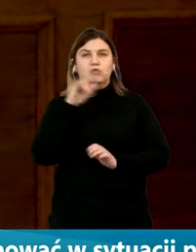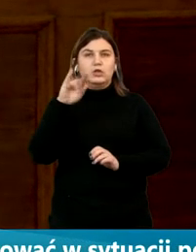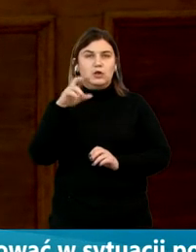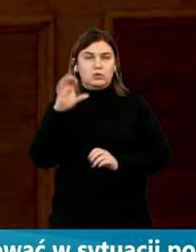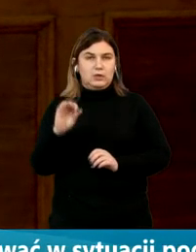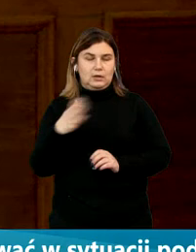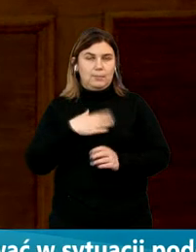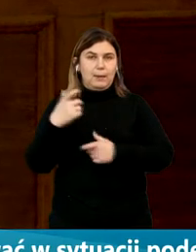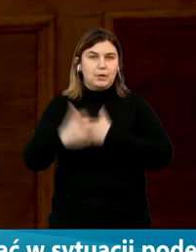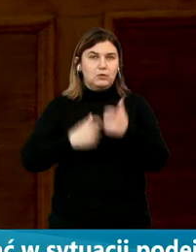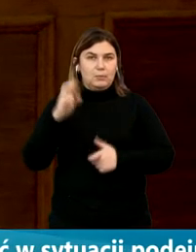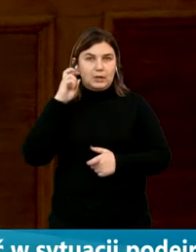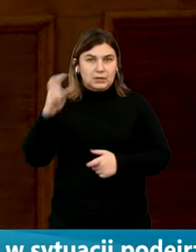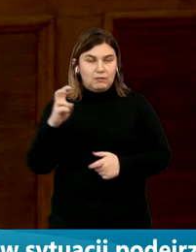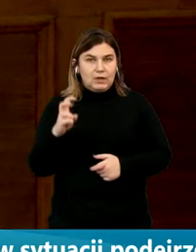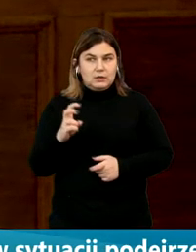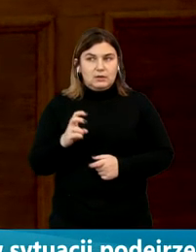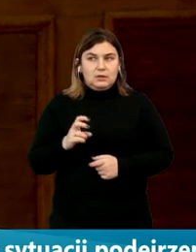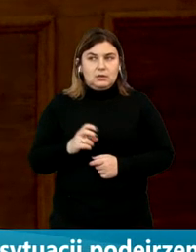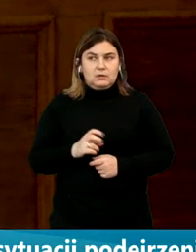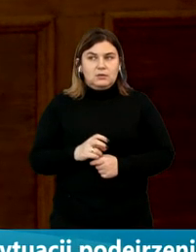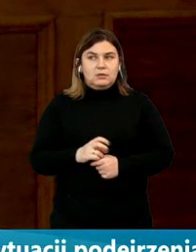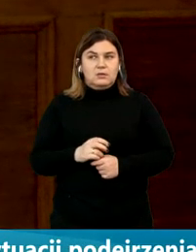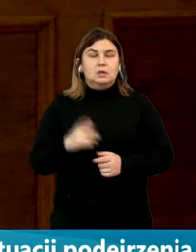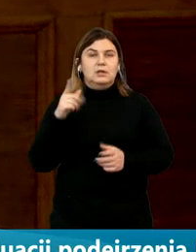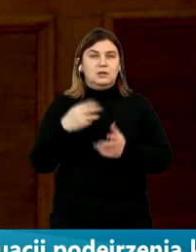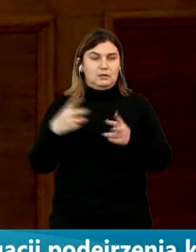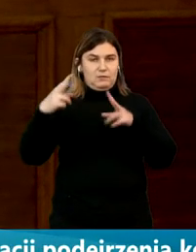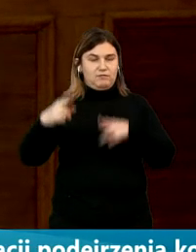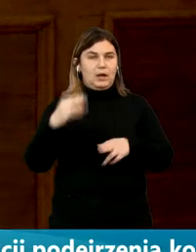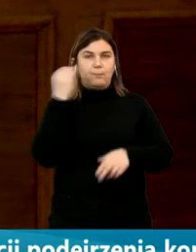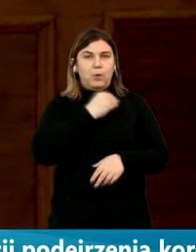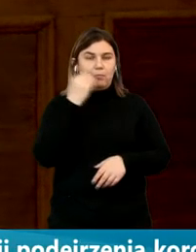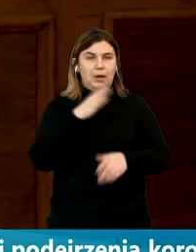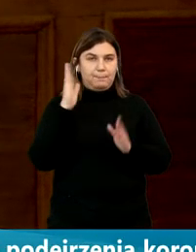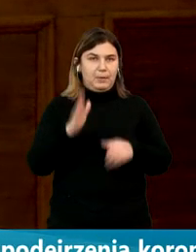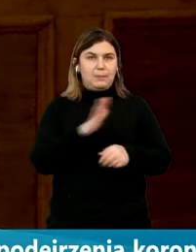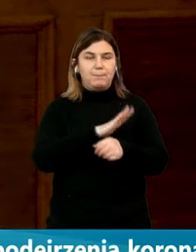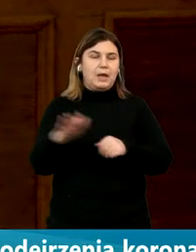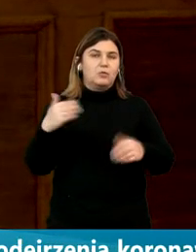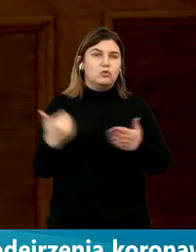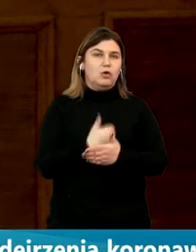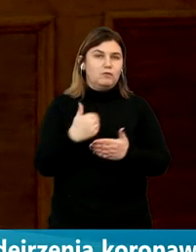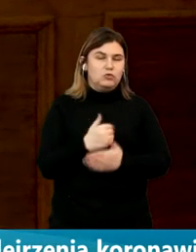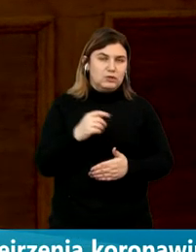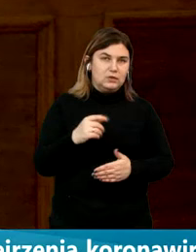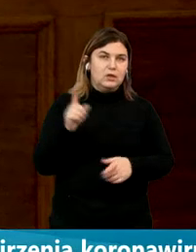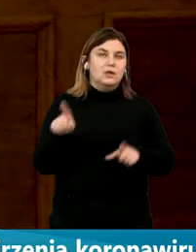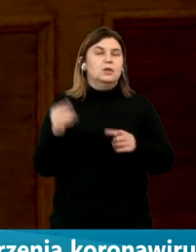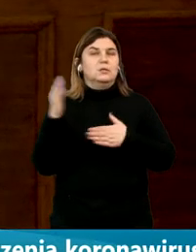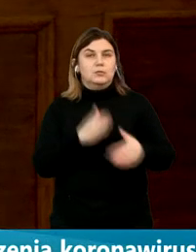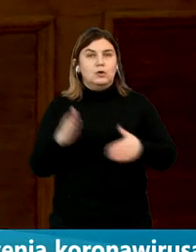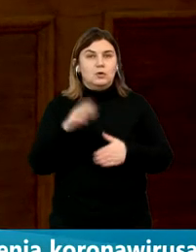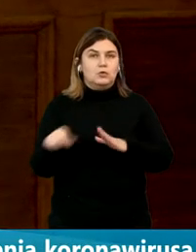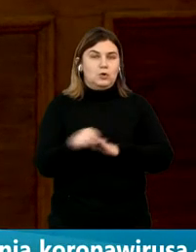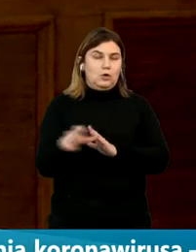zrobione, więc ten fragment na Pomorzany będzie już w pełni nowoczesny i w pełni dostosowany do